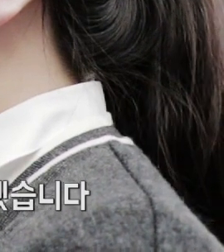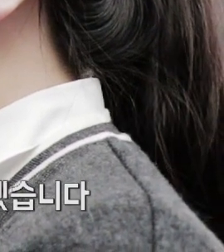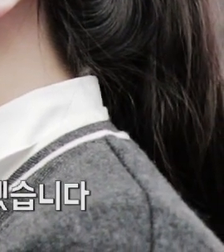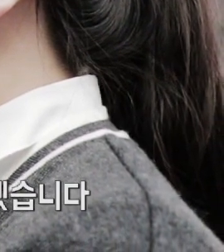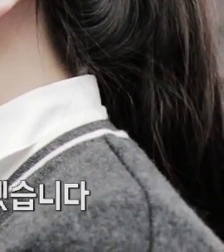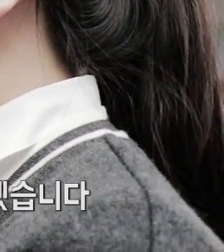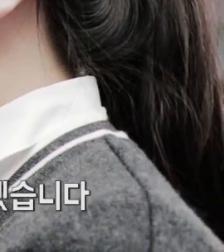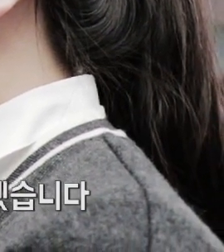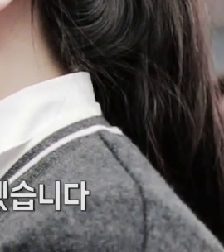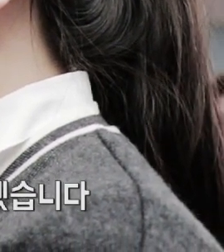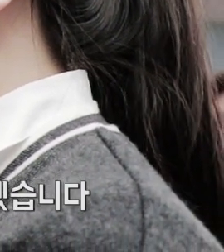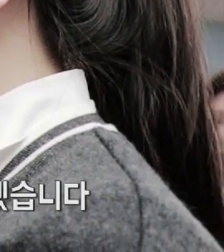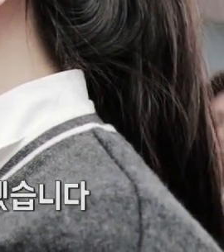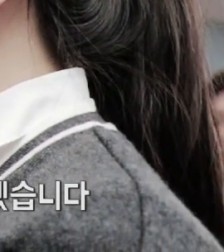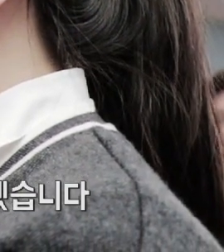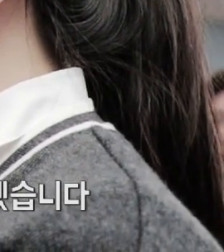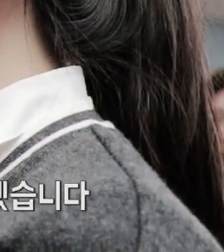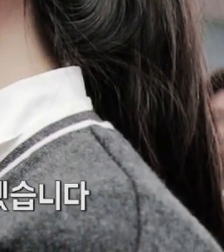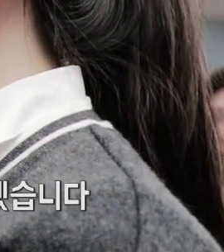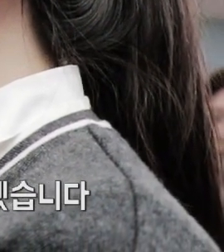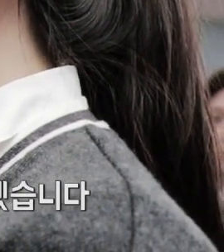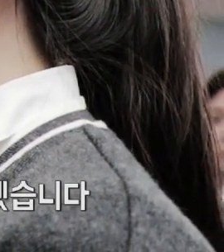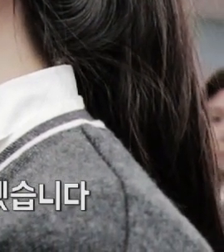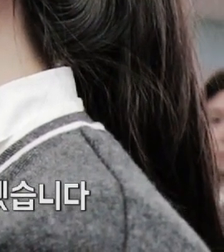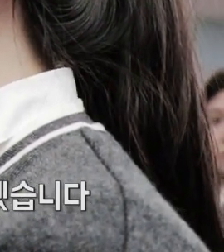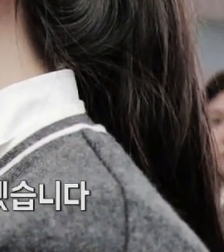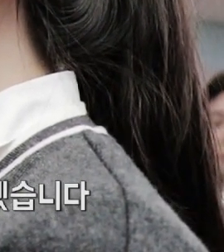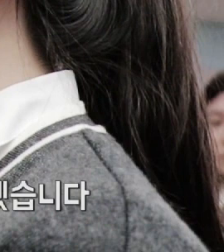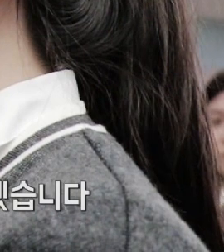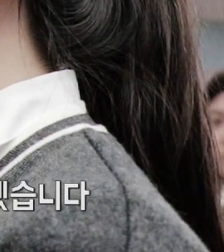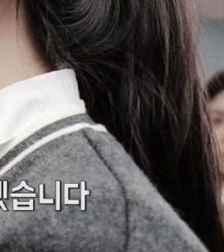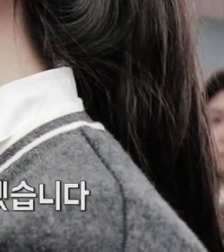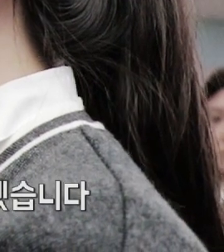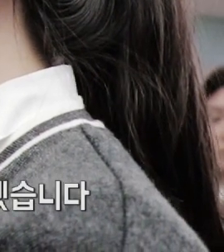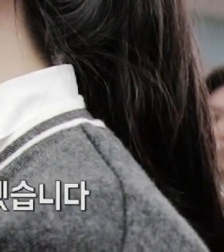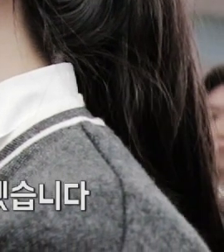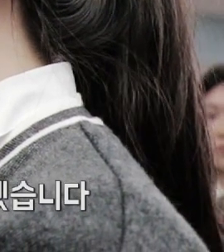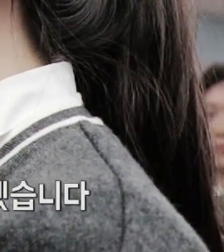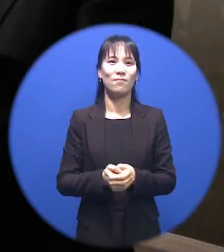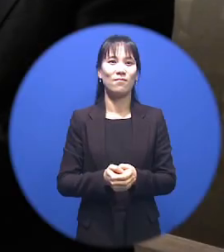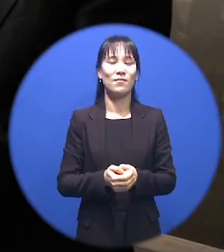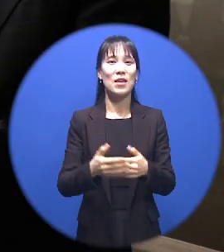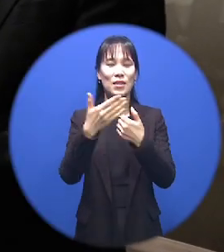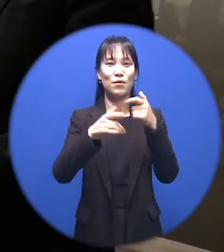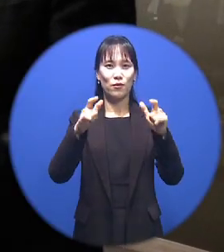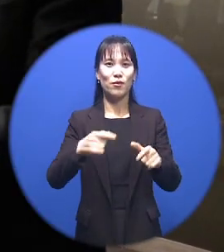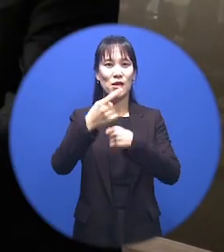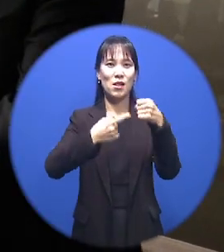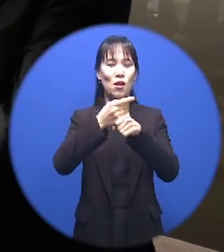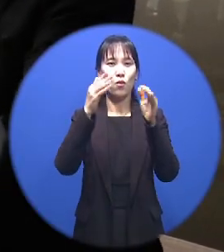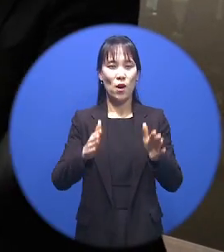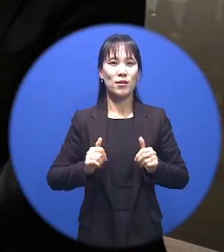은평구가 청소년의 존엄성이 존중받는 세상, 청소년이 꿈꾸는 좋은 도시로 창작할 수 있도록 노력하겠습니다.